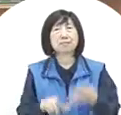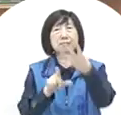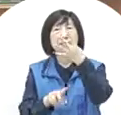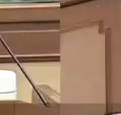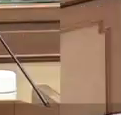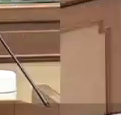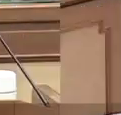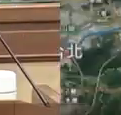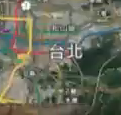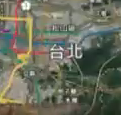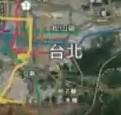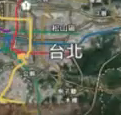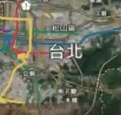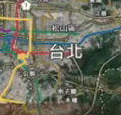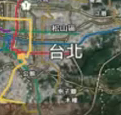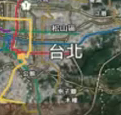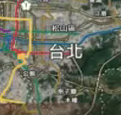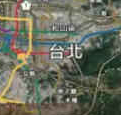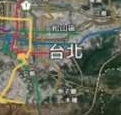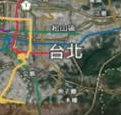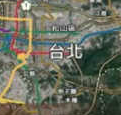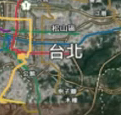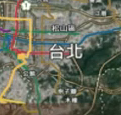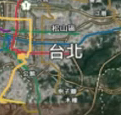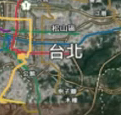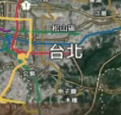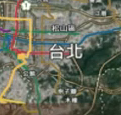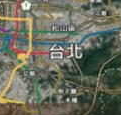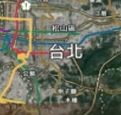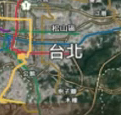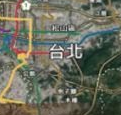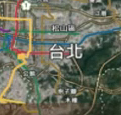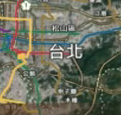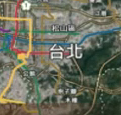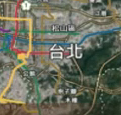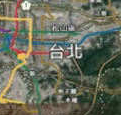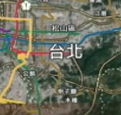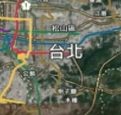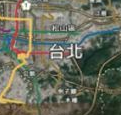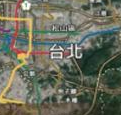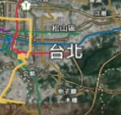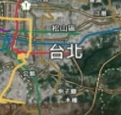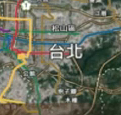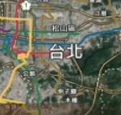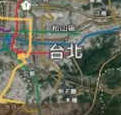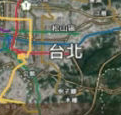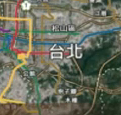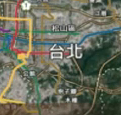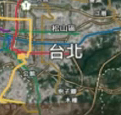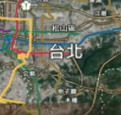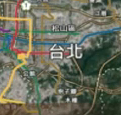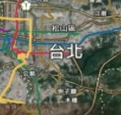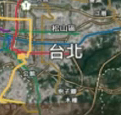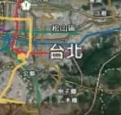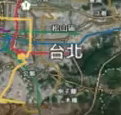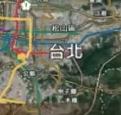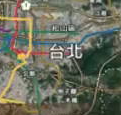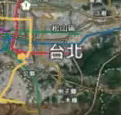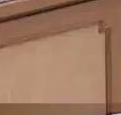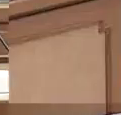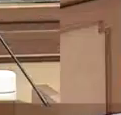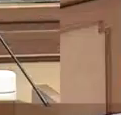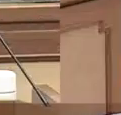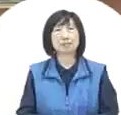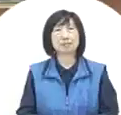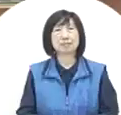4月29号那一天早上，张局长你从哪里出发到这个地方？ 我从桃